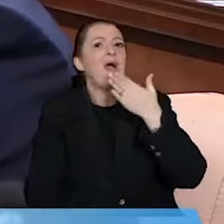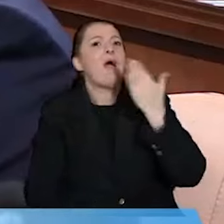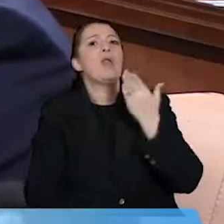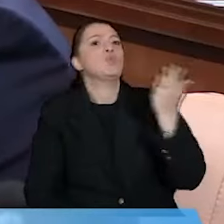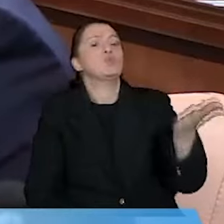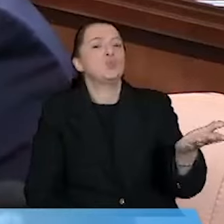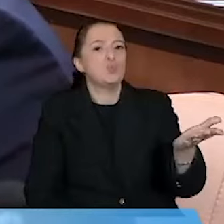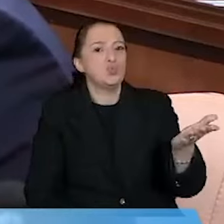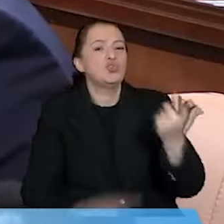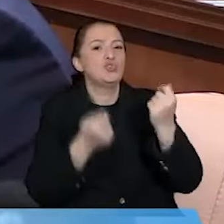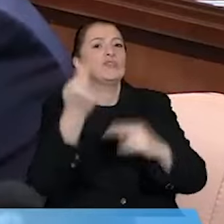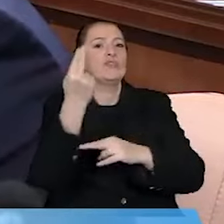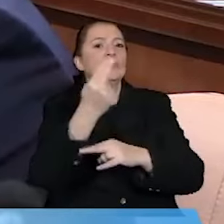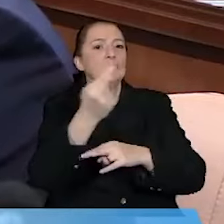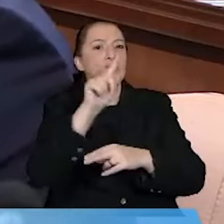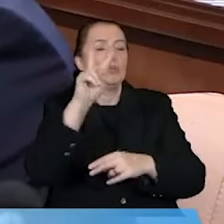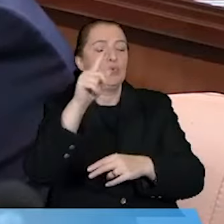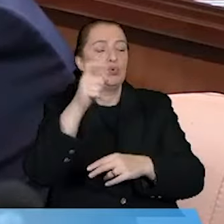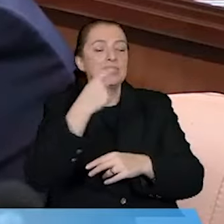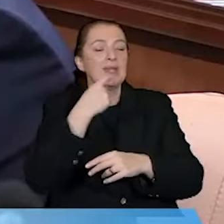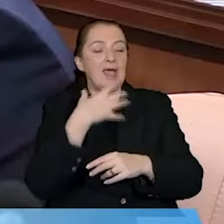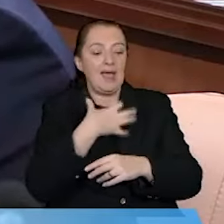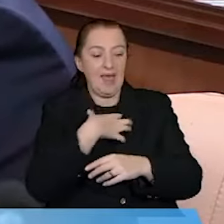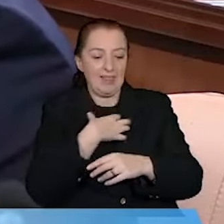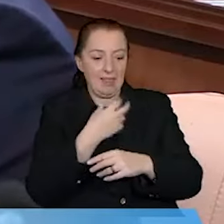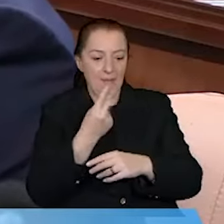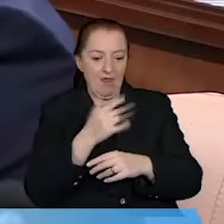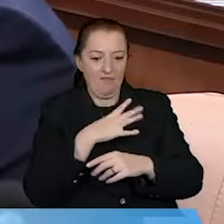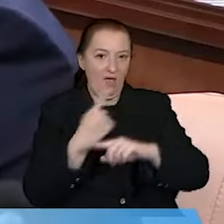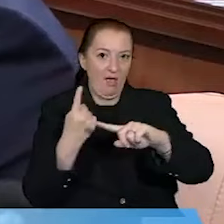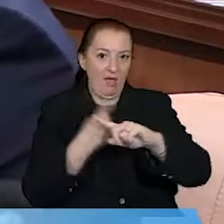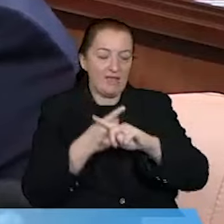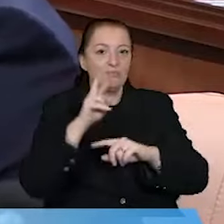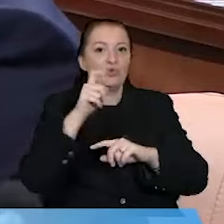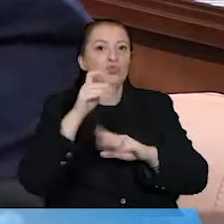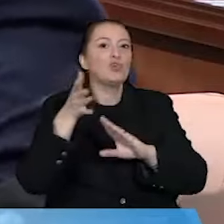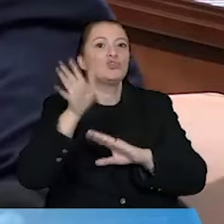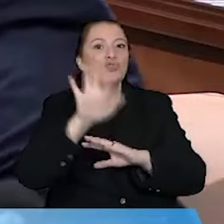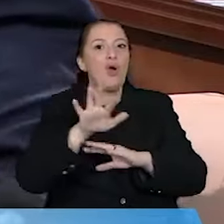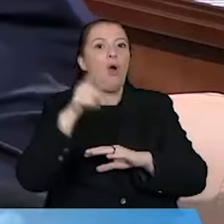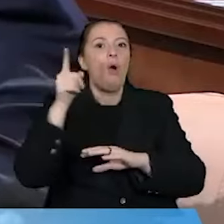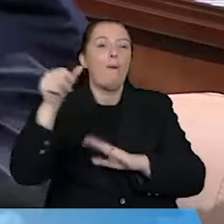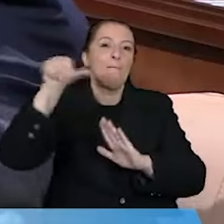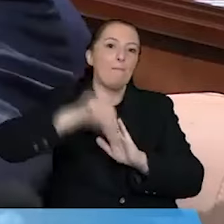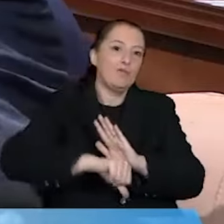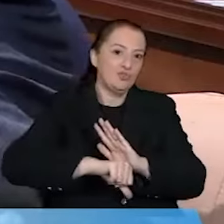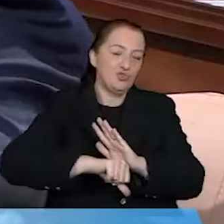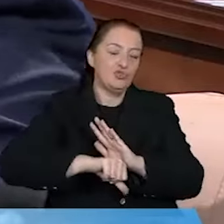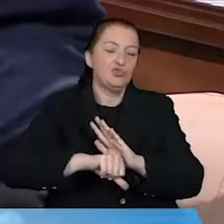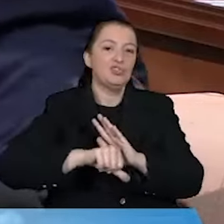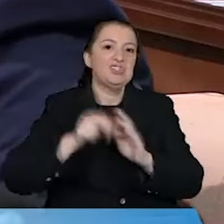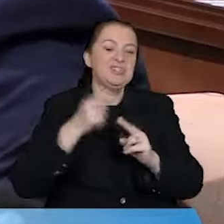Bey? Şirketin 2019 yılında öz kaynağının artıda olduğu son yıl, 2019'dan sonra zaten şirket